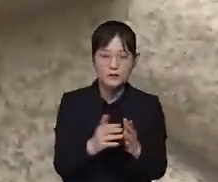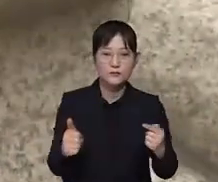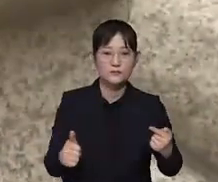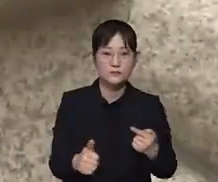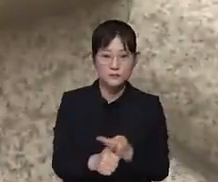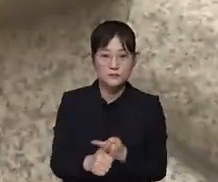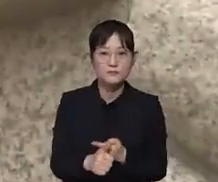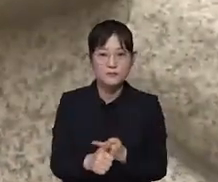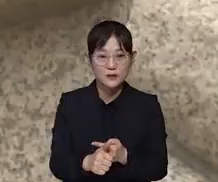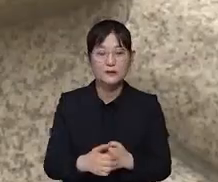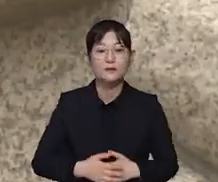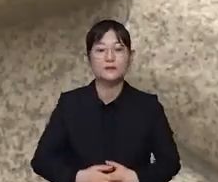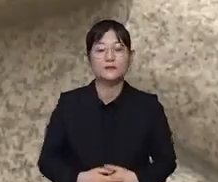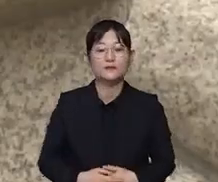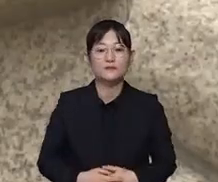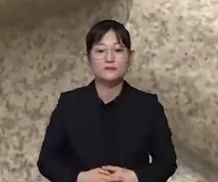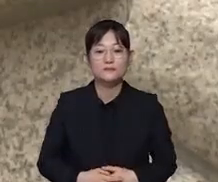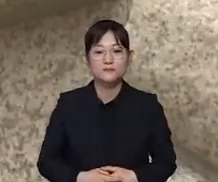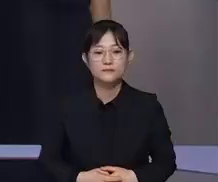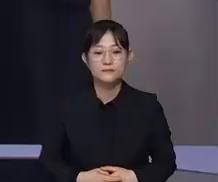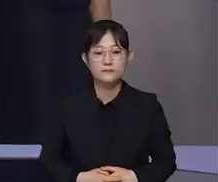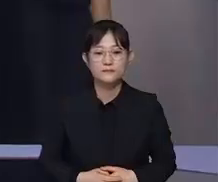저지른 것으로 조사됐습니다.